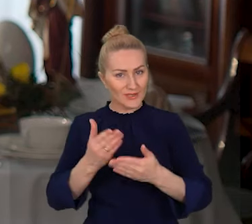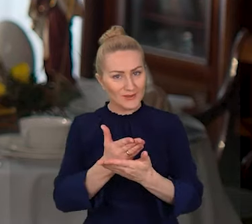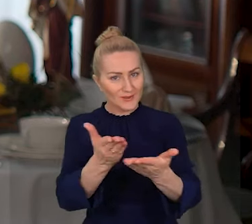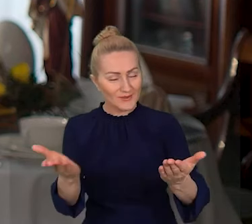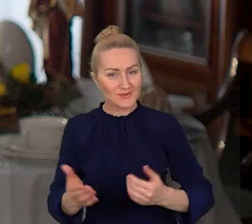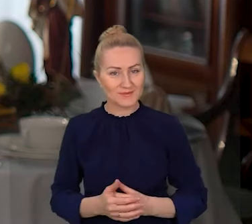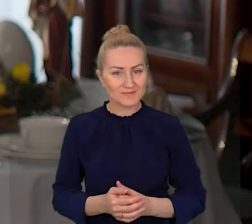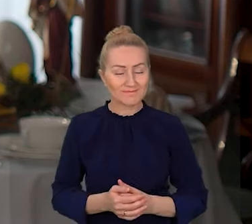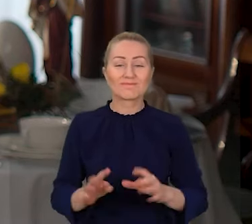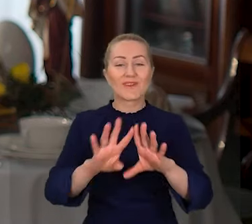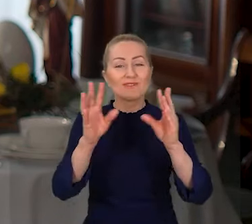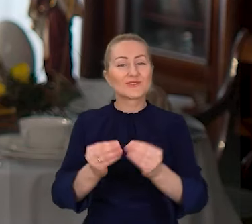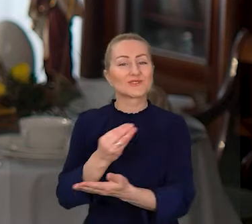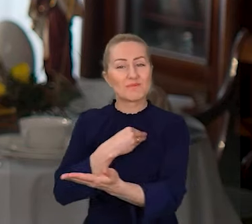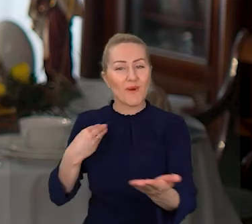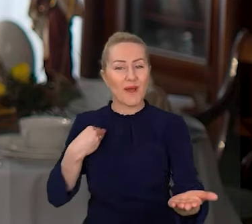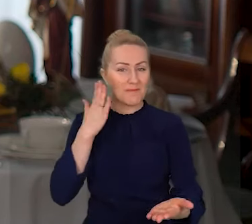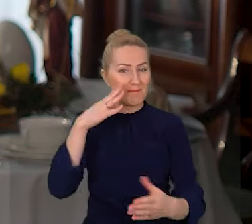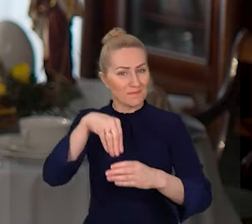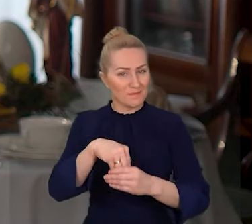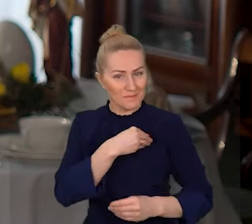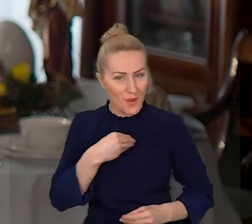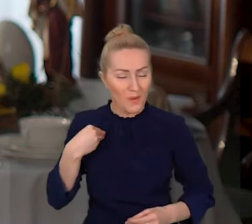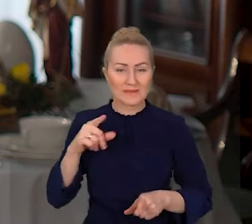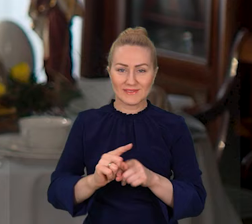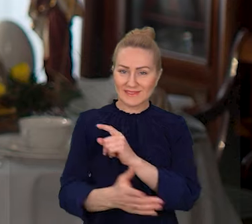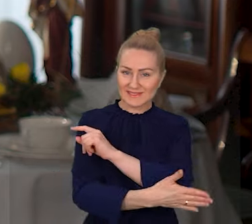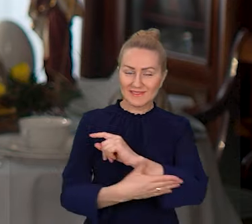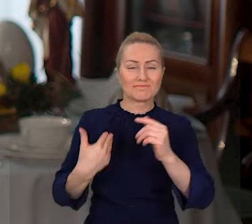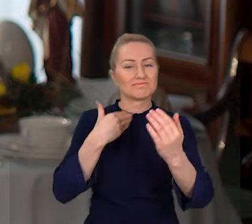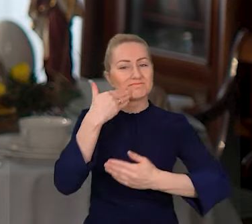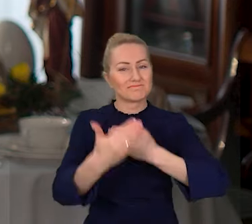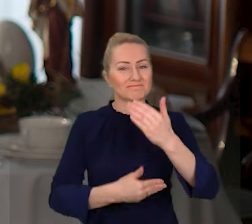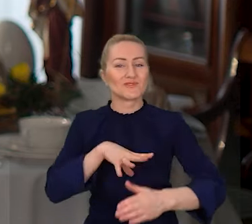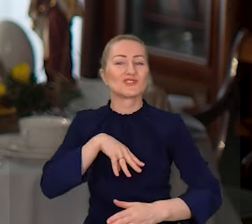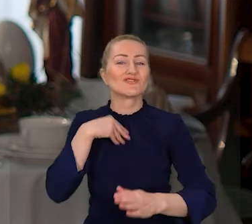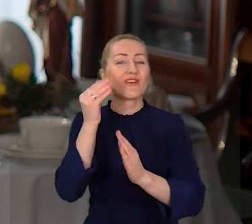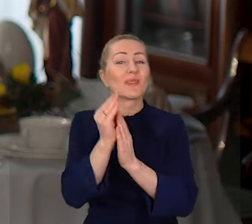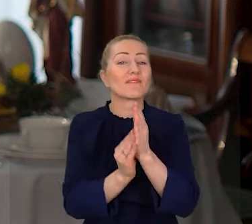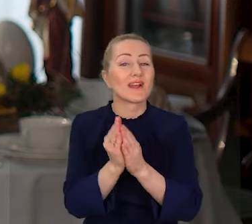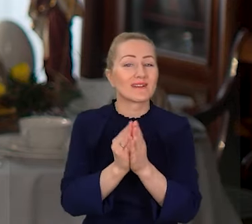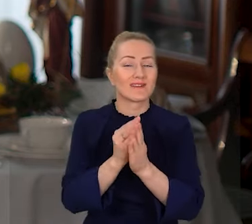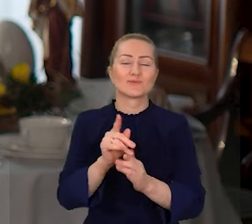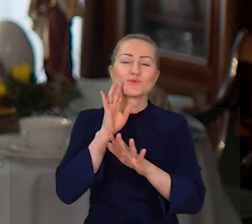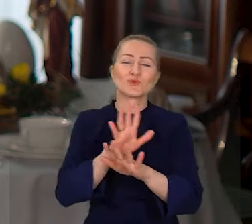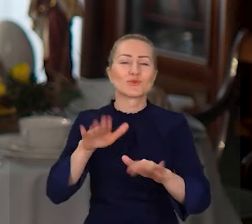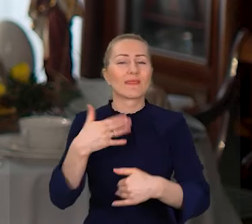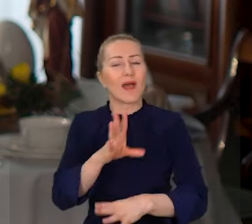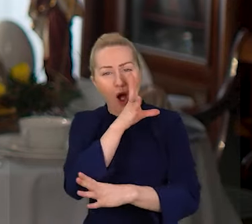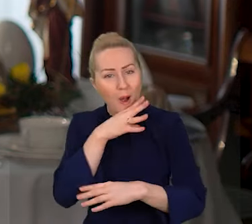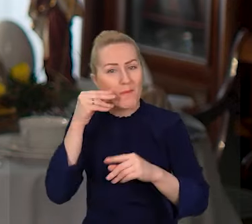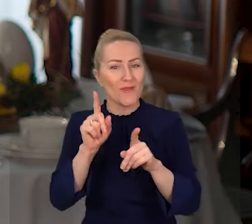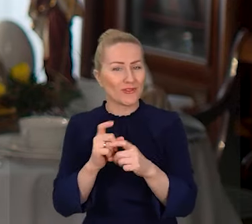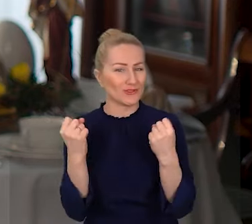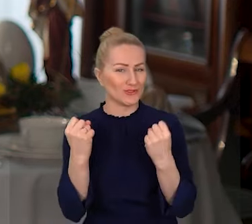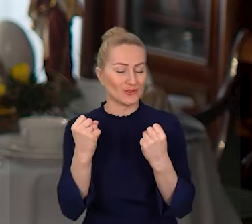Szanowni Państwo, wszystkim rodakom w kraju i za granicą życzymy, by święta Wielkiej Nocy były źródłem optymizmu i siły. Niech